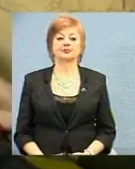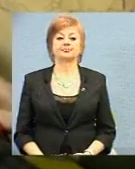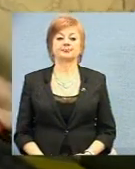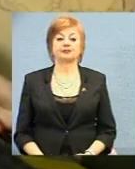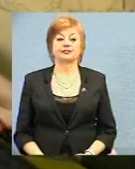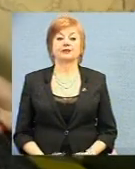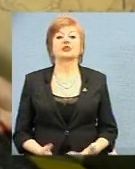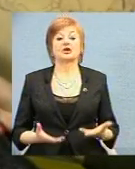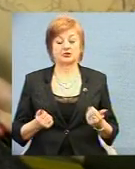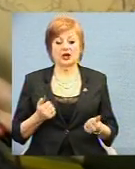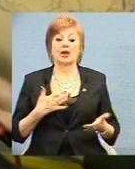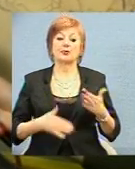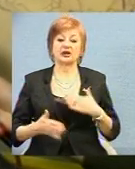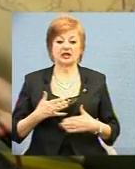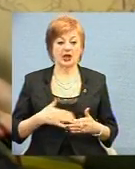Звісно, приємно.